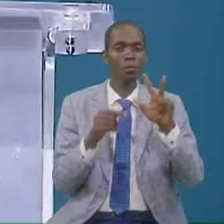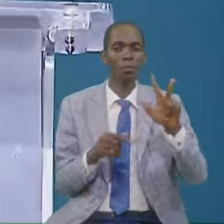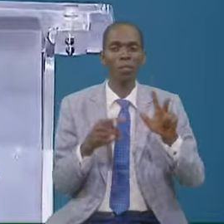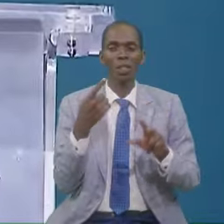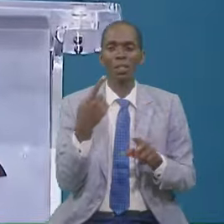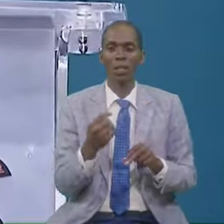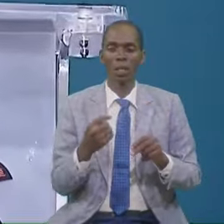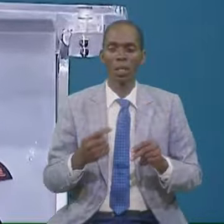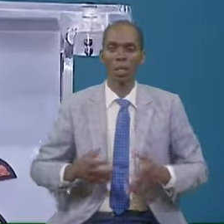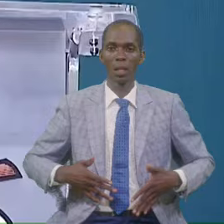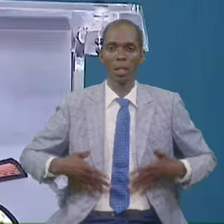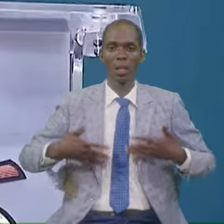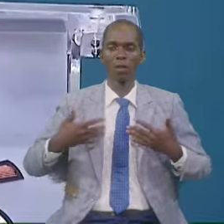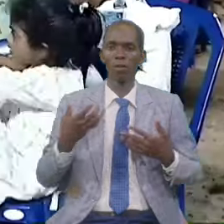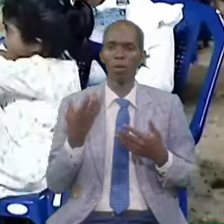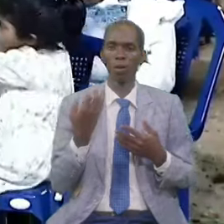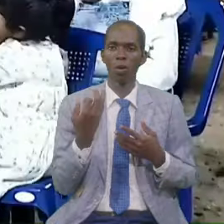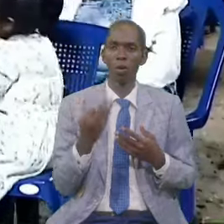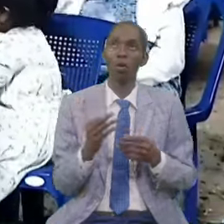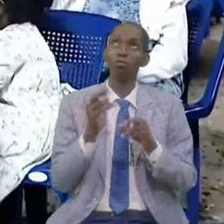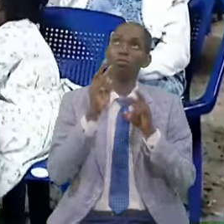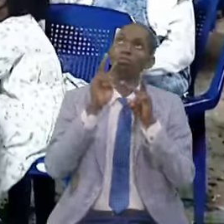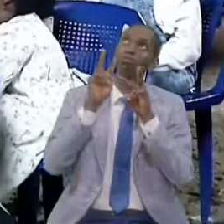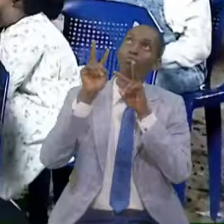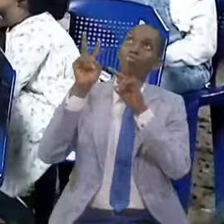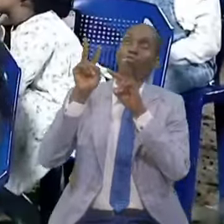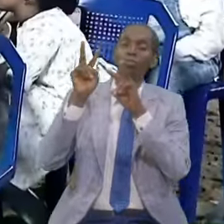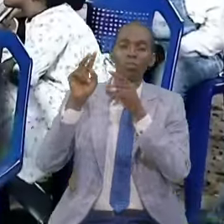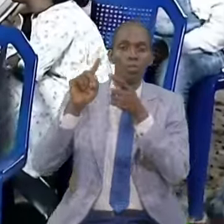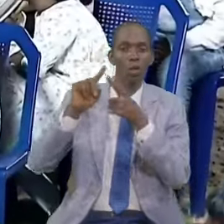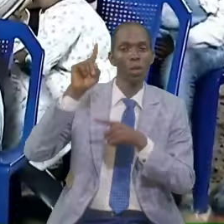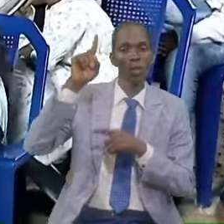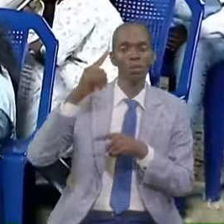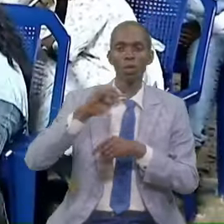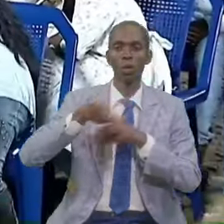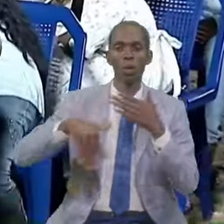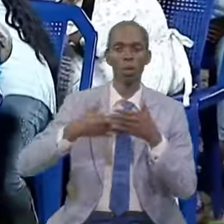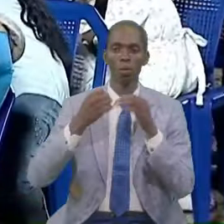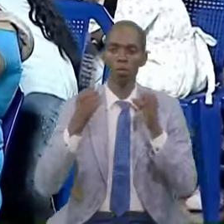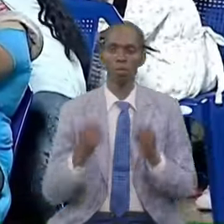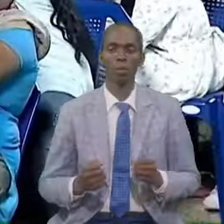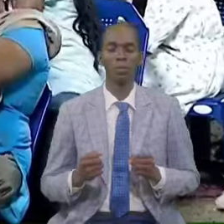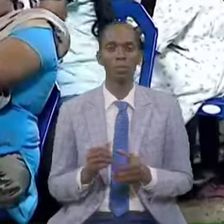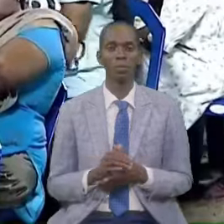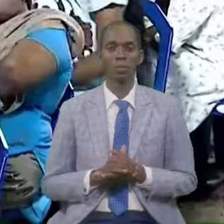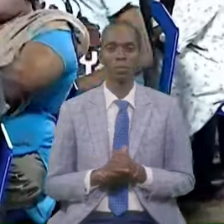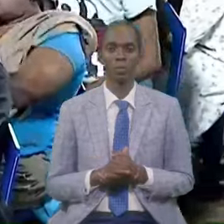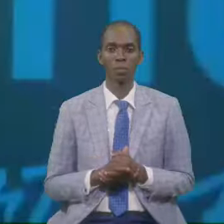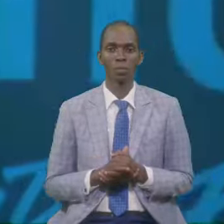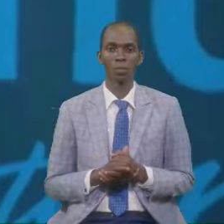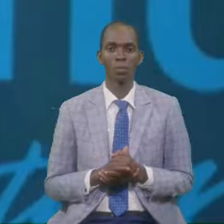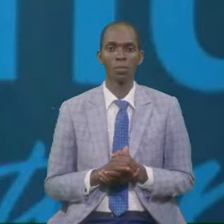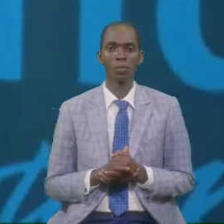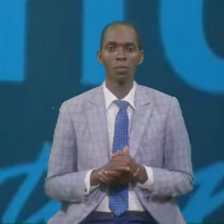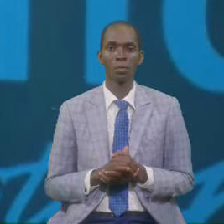లూకి అంటు హిమ ది ఆల్ మైటీ, సర్వశక్తుడైన దేవుని వైపు చూచే నూతనమైన